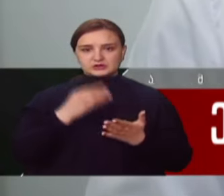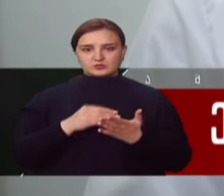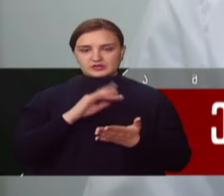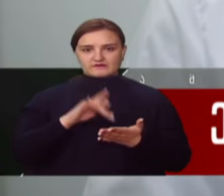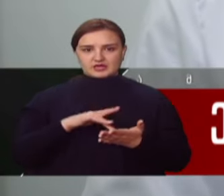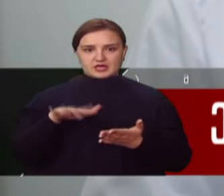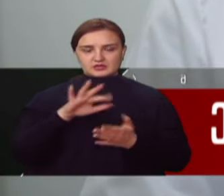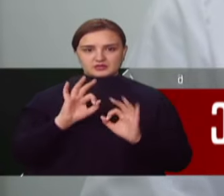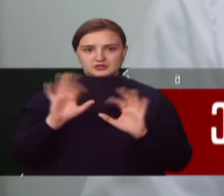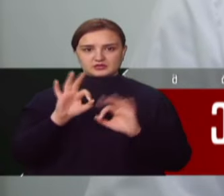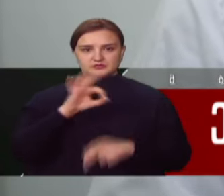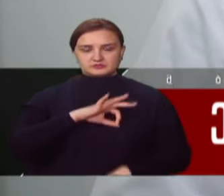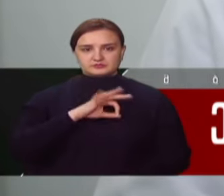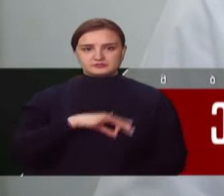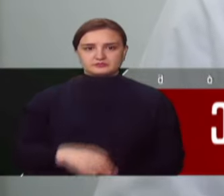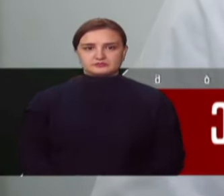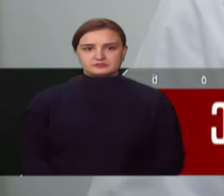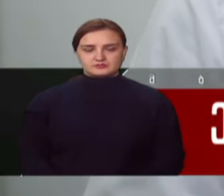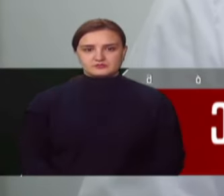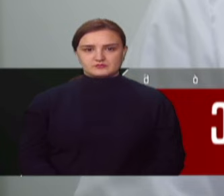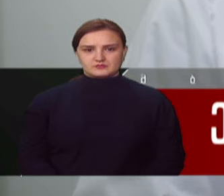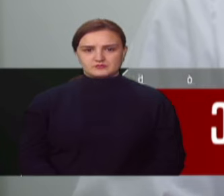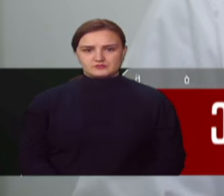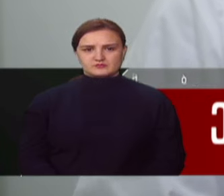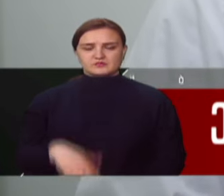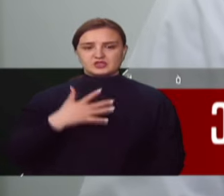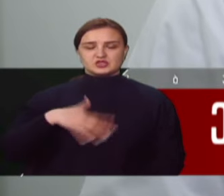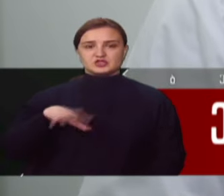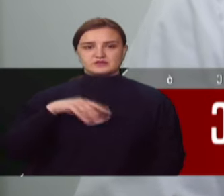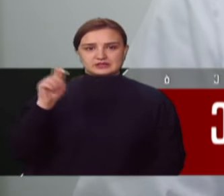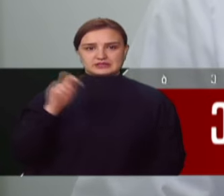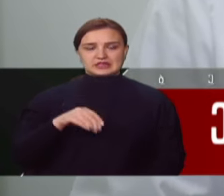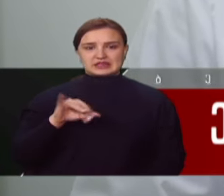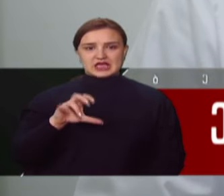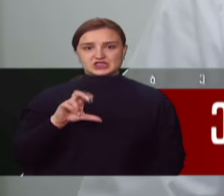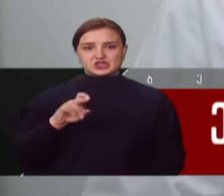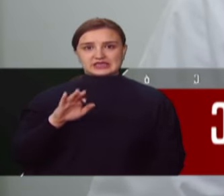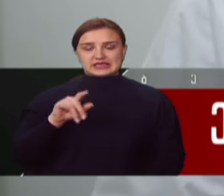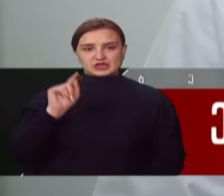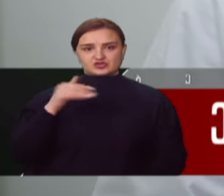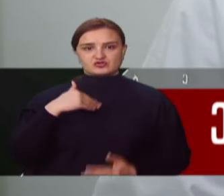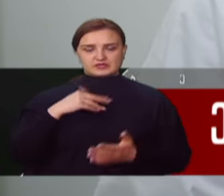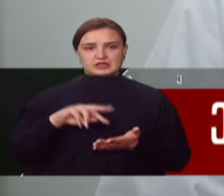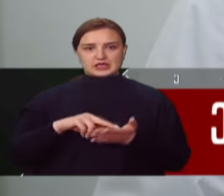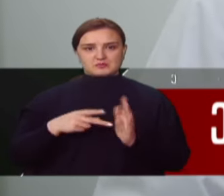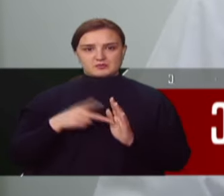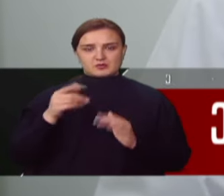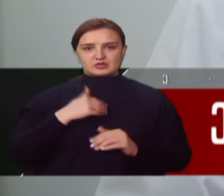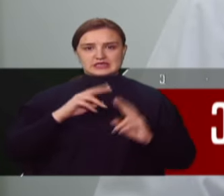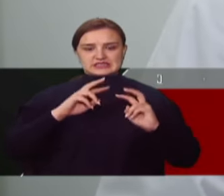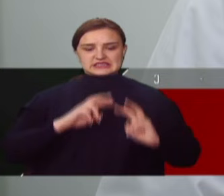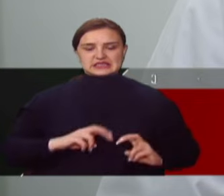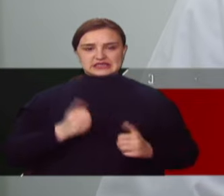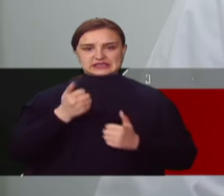გავრცელებს. ჩვენ ტაჯიკეთიდან ძუძუს კიბო სკრინინგის შესასწავლად ჩამოვედით. ჩვენს ქვეყანაში იგეგმება სკრინინგ ცენტრის გახსნა და